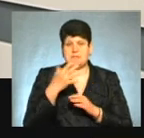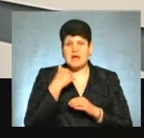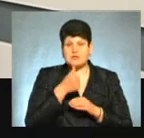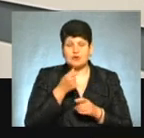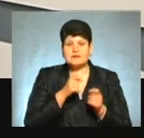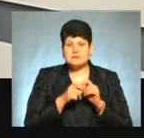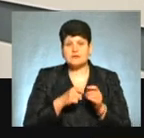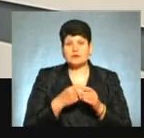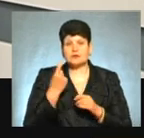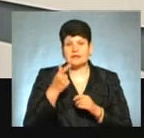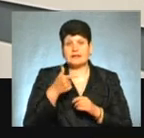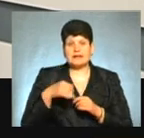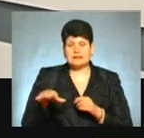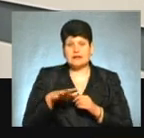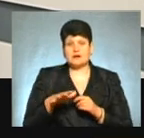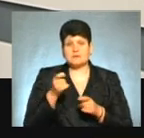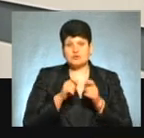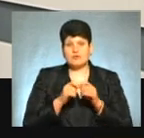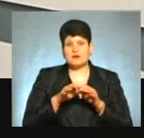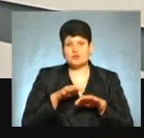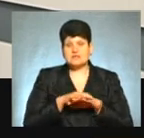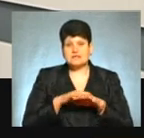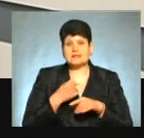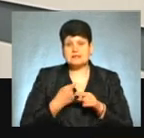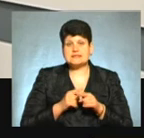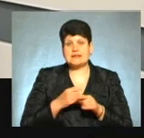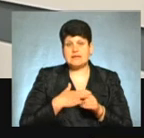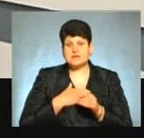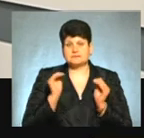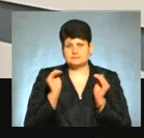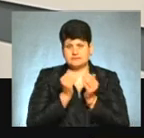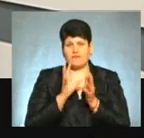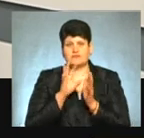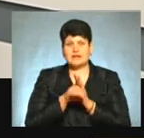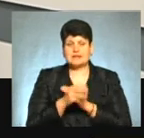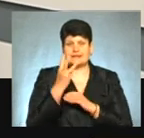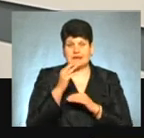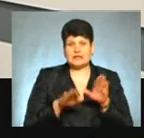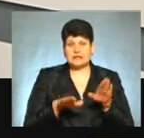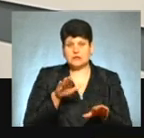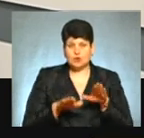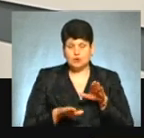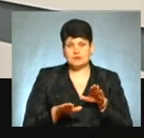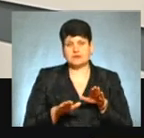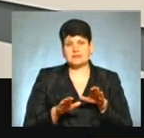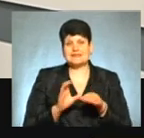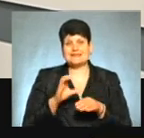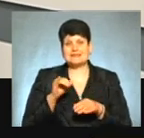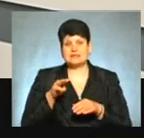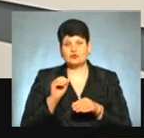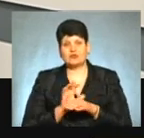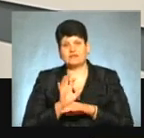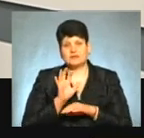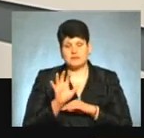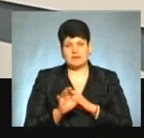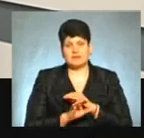років сплів майже гектар маскувальної сітки. Це наш невеличкий внесок. Це тих 3 тони маскувальних сіток, які відправлені на